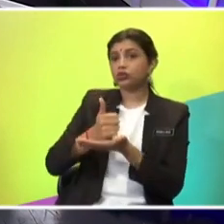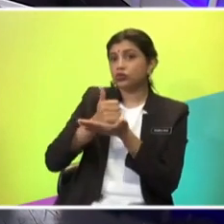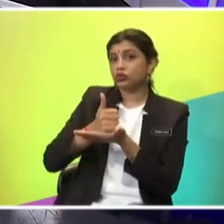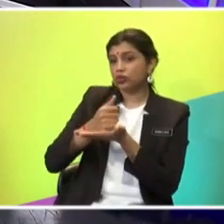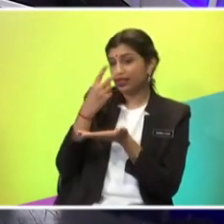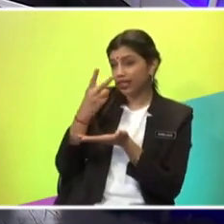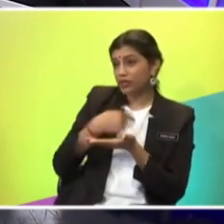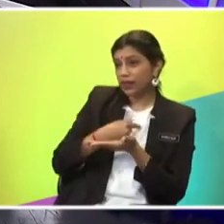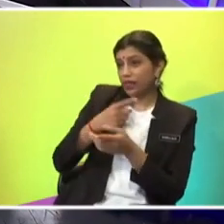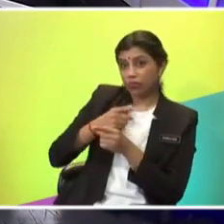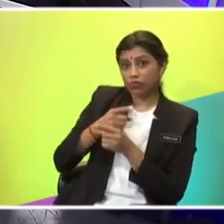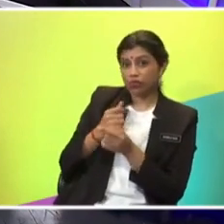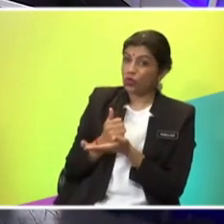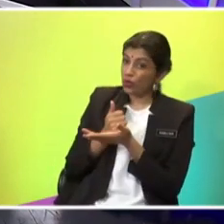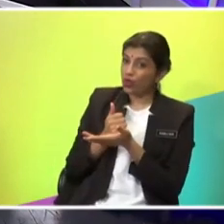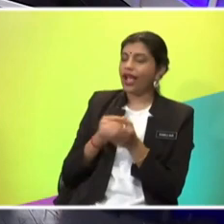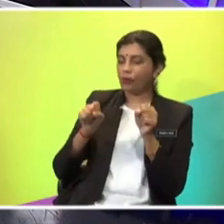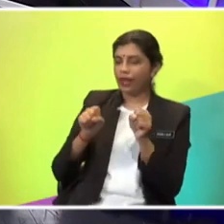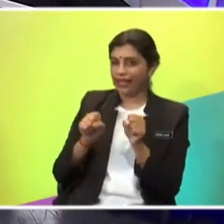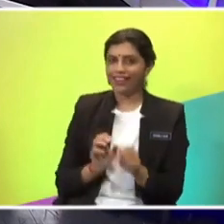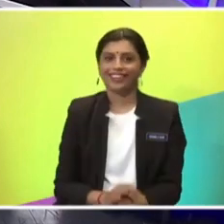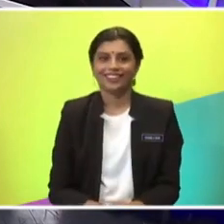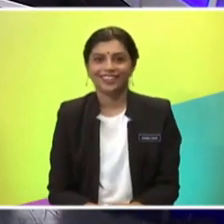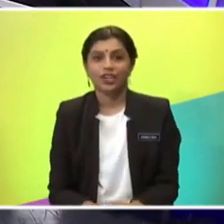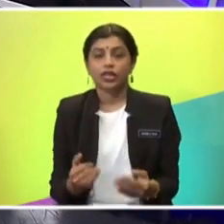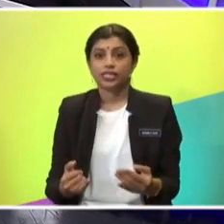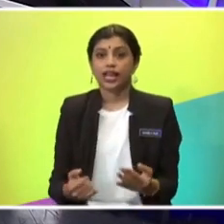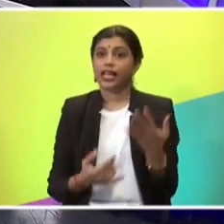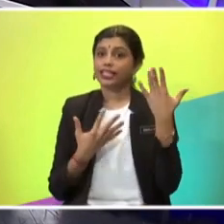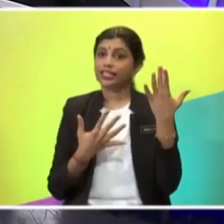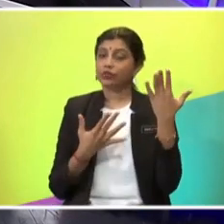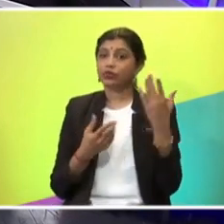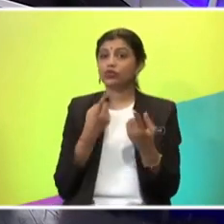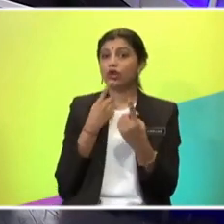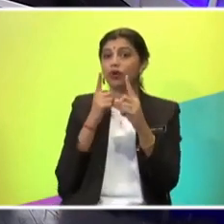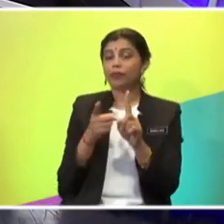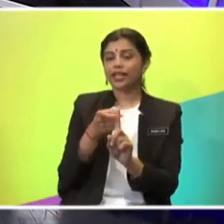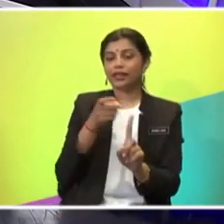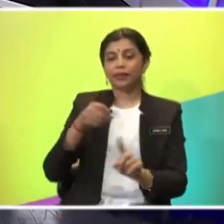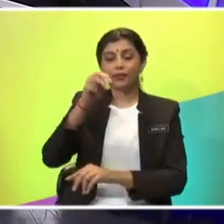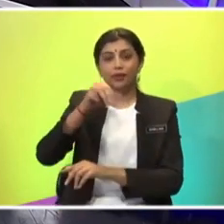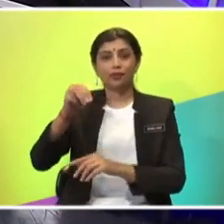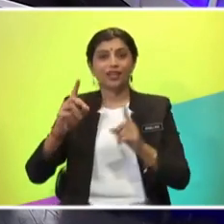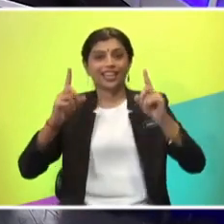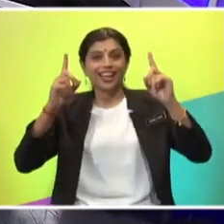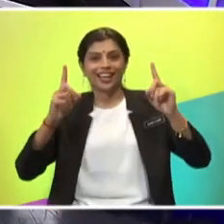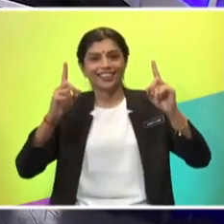cikgu. Masanya untuk kita dapatkan jawapan daripada adik-adik kita ni. Macam mana, cikgu? Okey, Iman. Iman dah